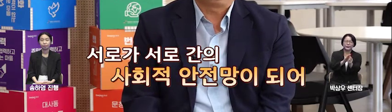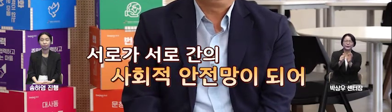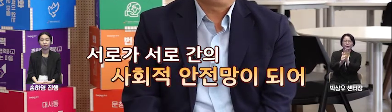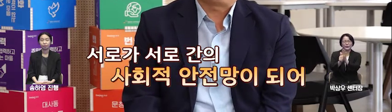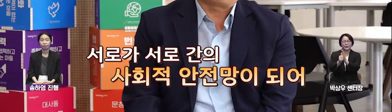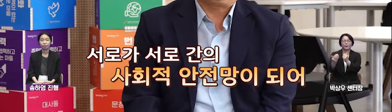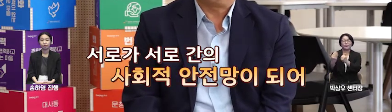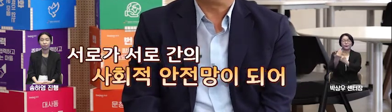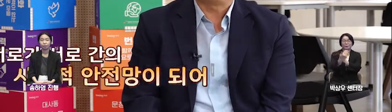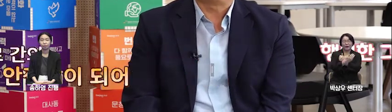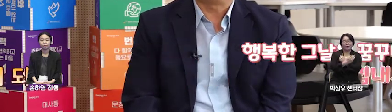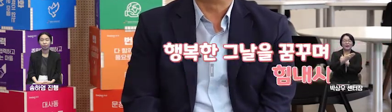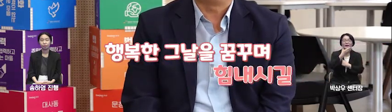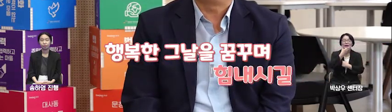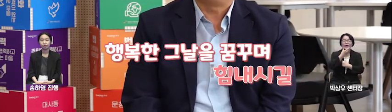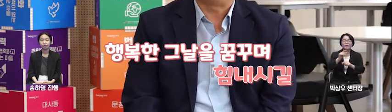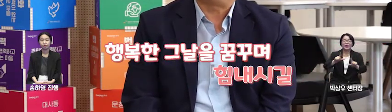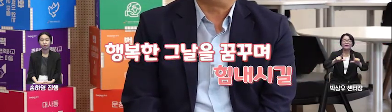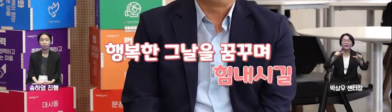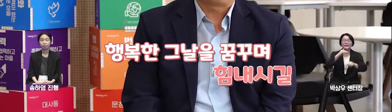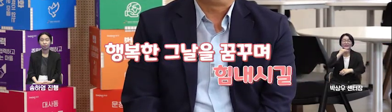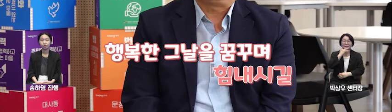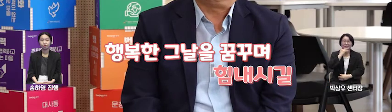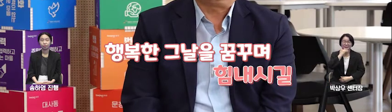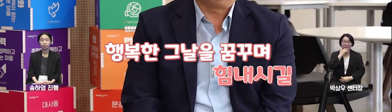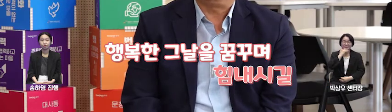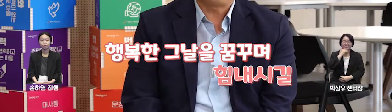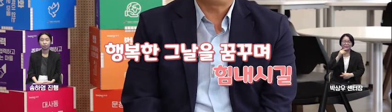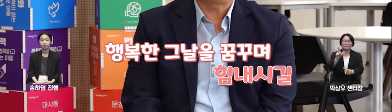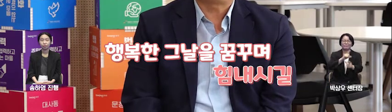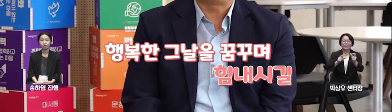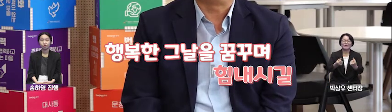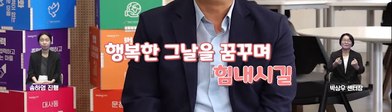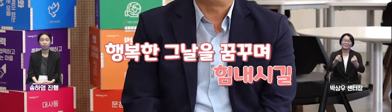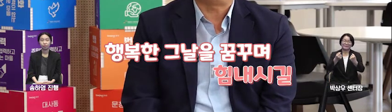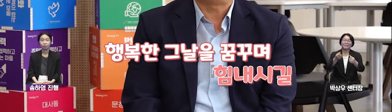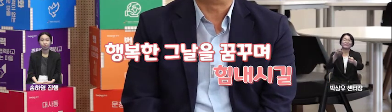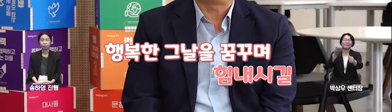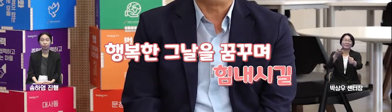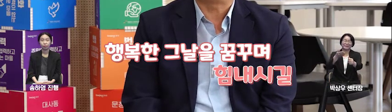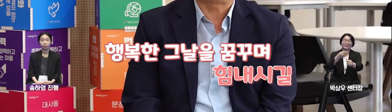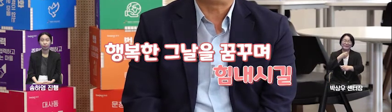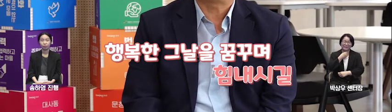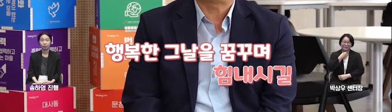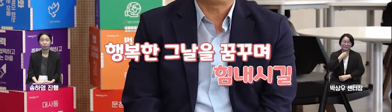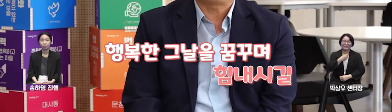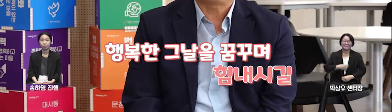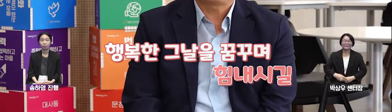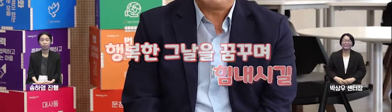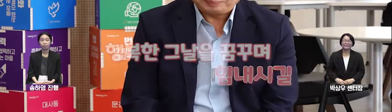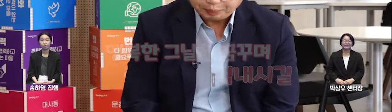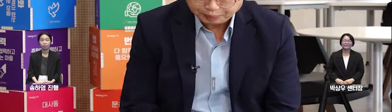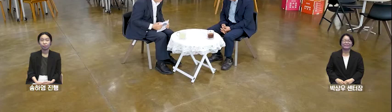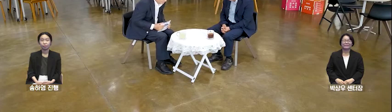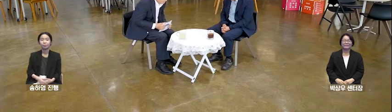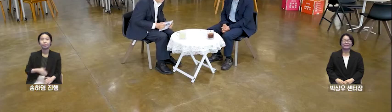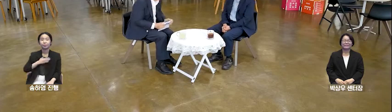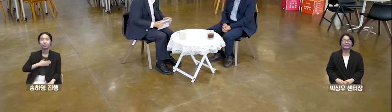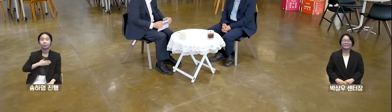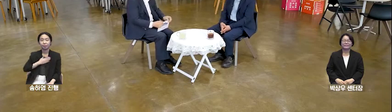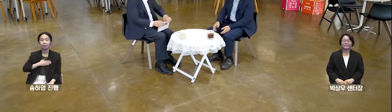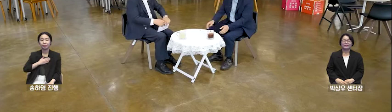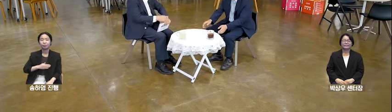되어서 행복한 그날을 꿈꾸면서 좀 더 힘내시라는 그런 말씀으로 인사 대신하겠습니다.